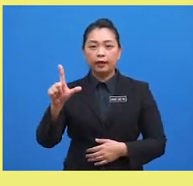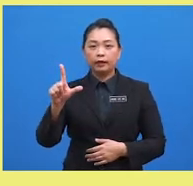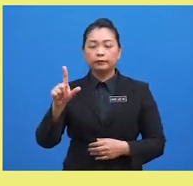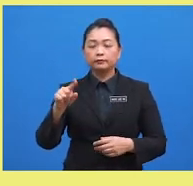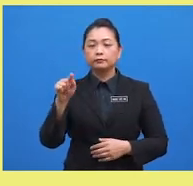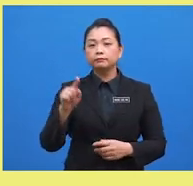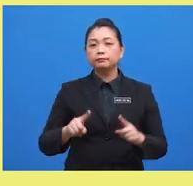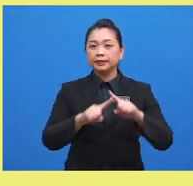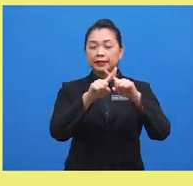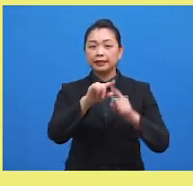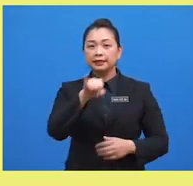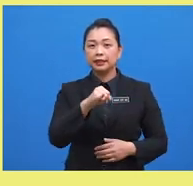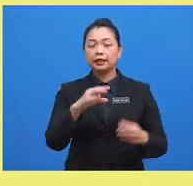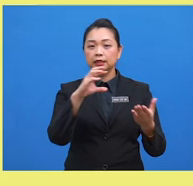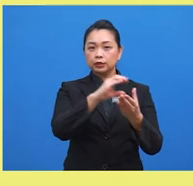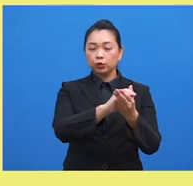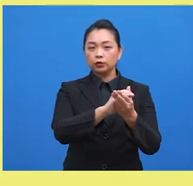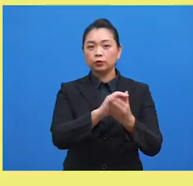J kesatuan K.